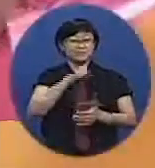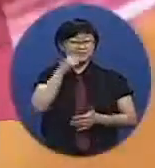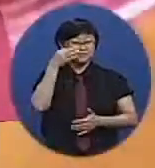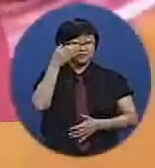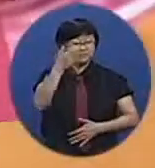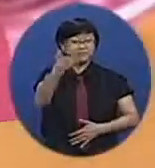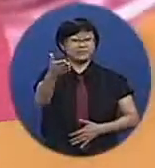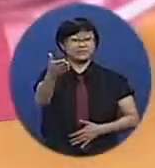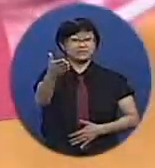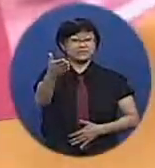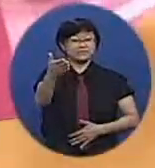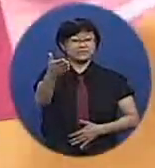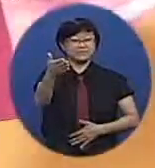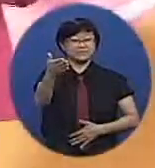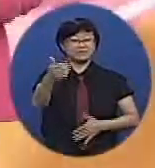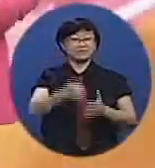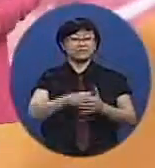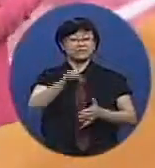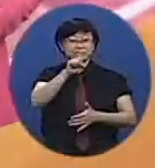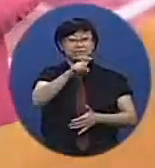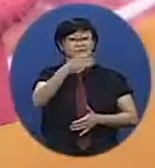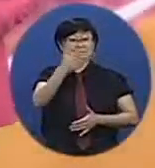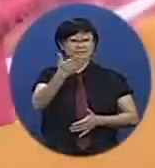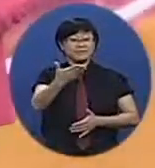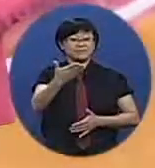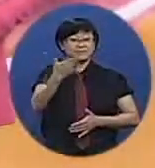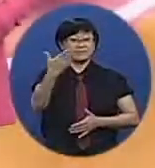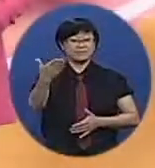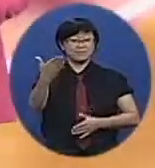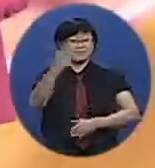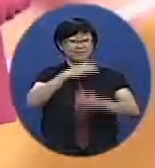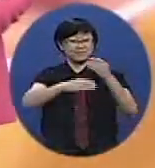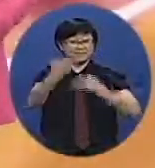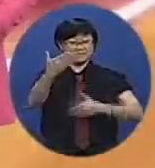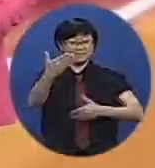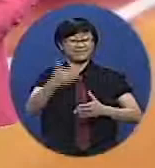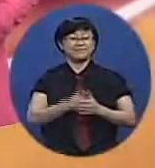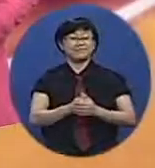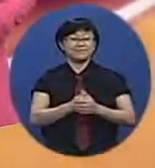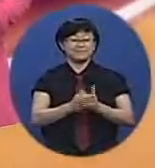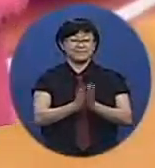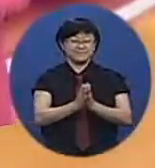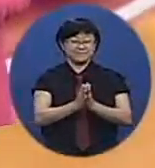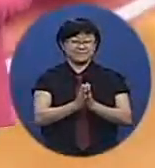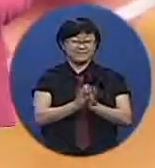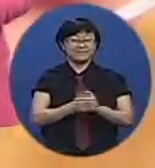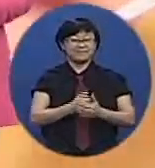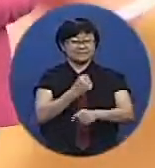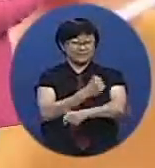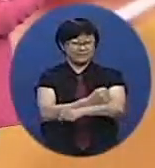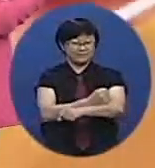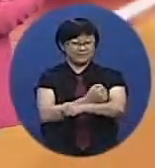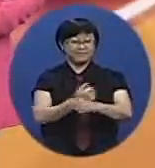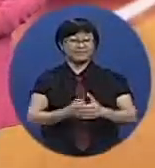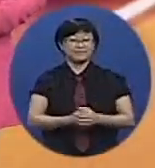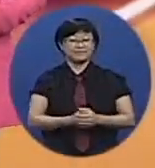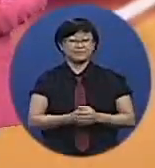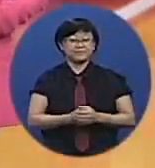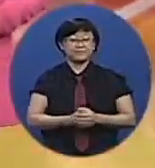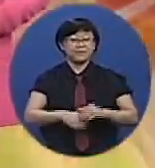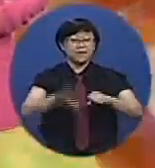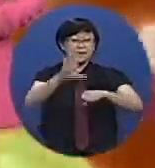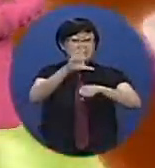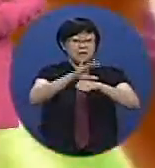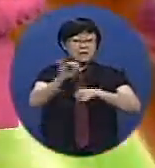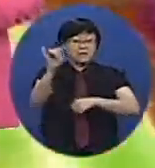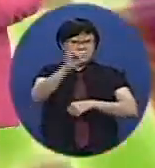보여 주세요. 10점, 9점, 9점, 보너스 9점입니다. 네, 수고하셨습니다.